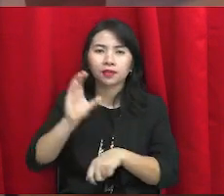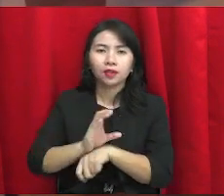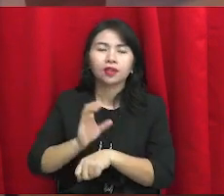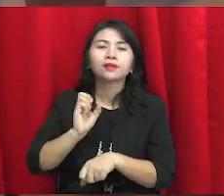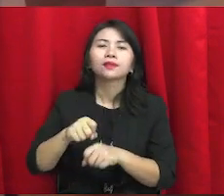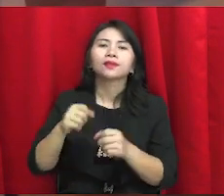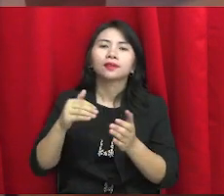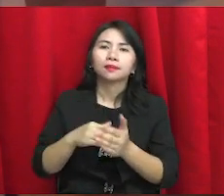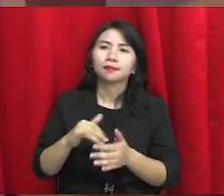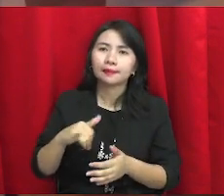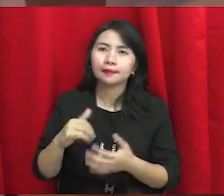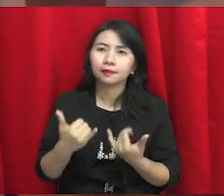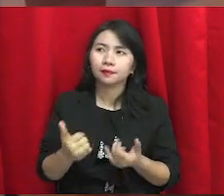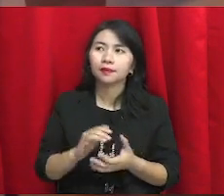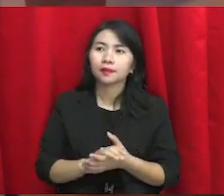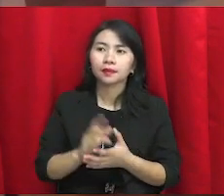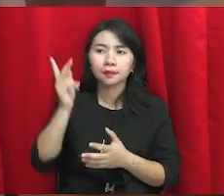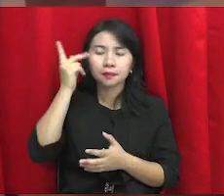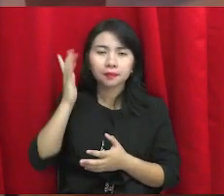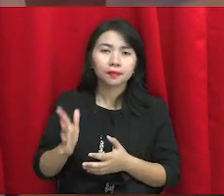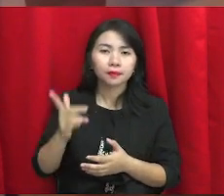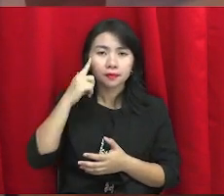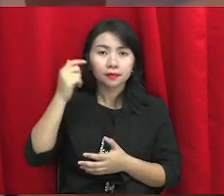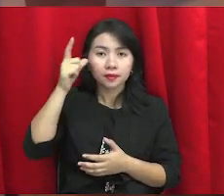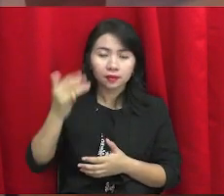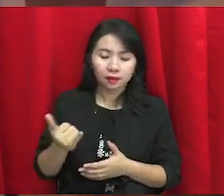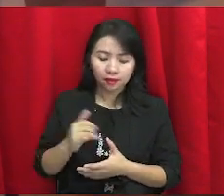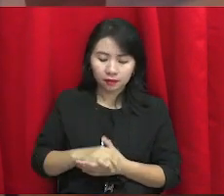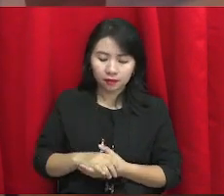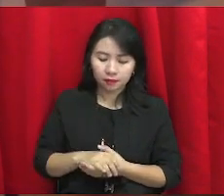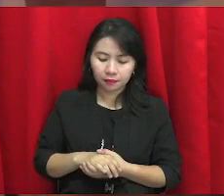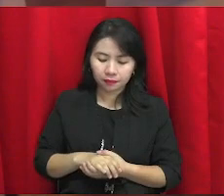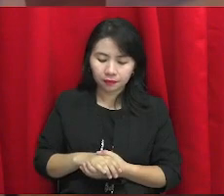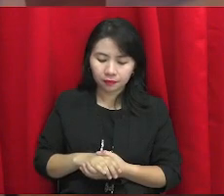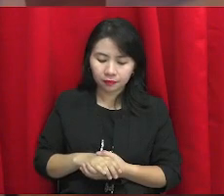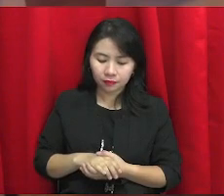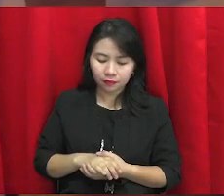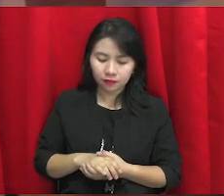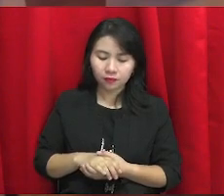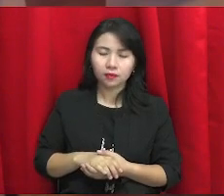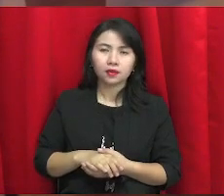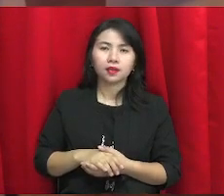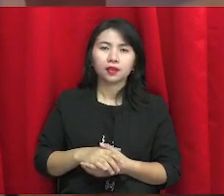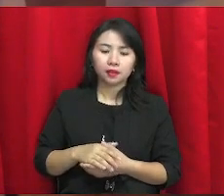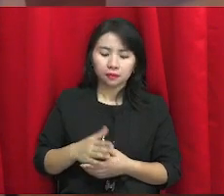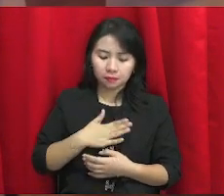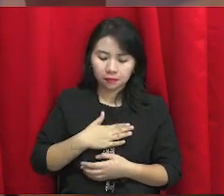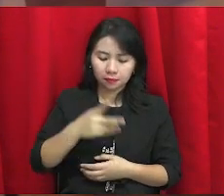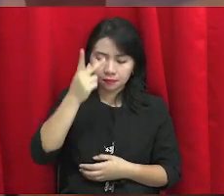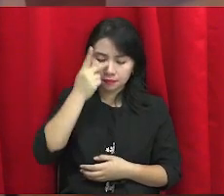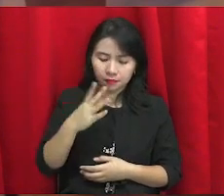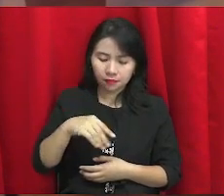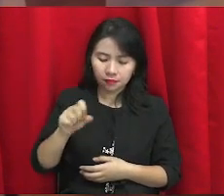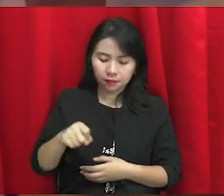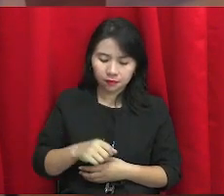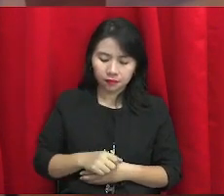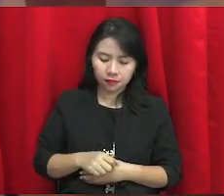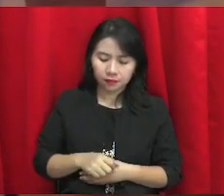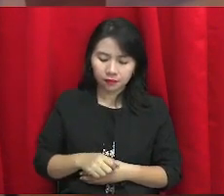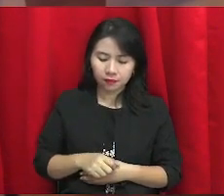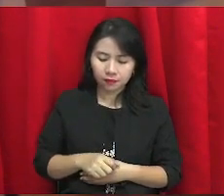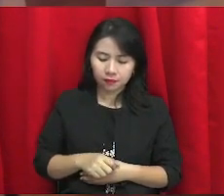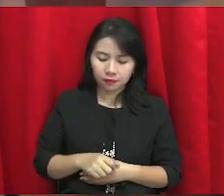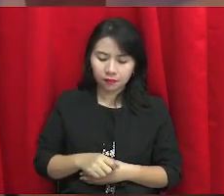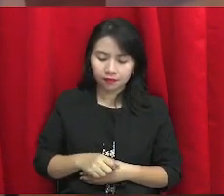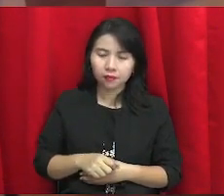syempre kay Pastor Hill na tuturing ko rin ama. Yan, lahat. Sasago kay Pastor Hill, nag-voice message ako kay